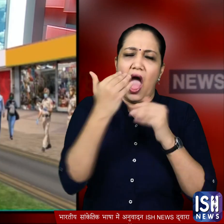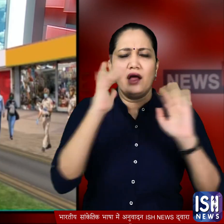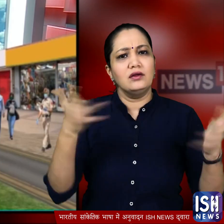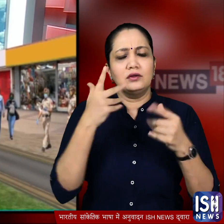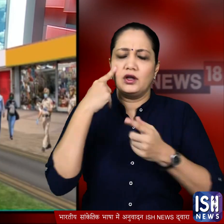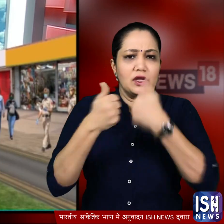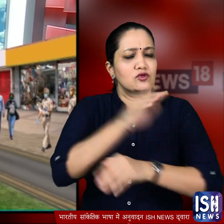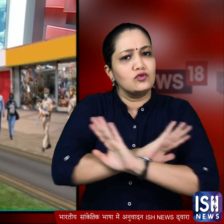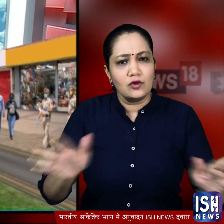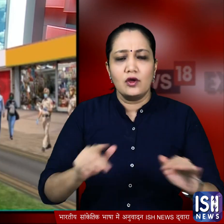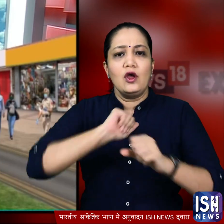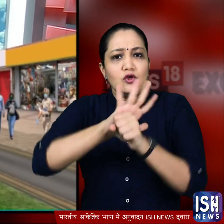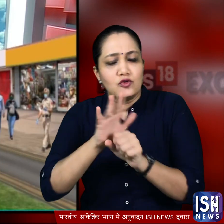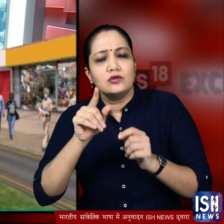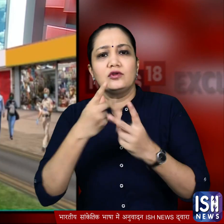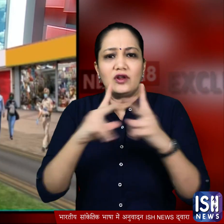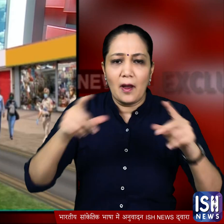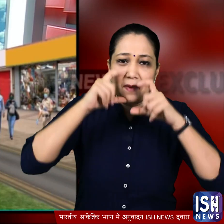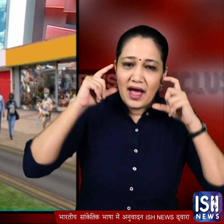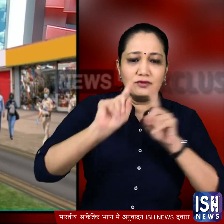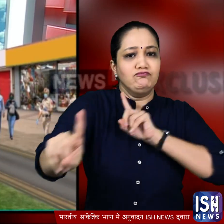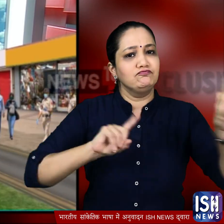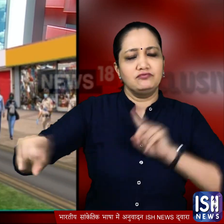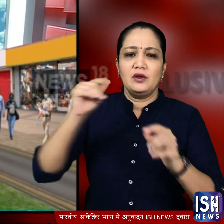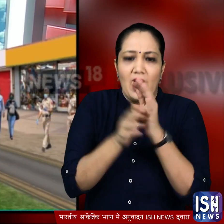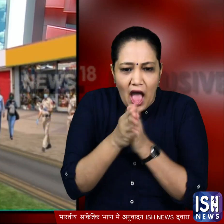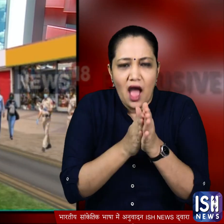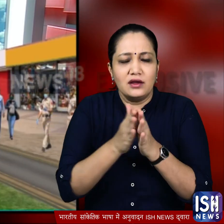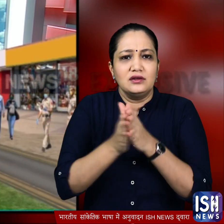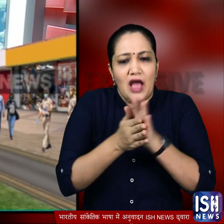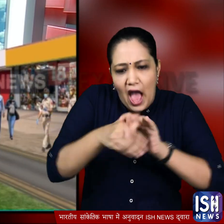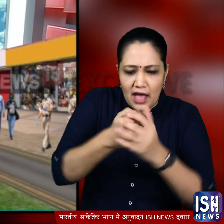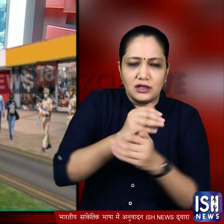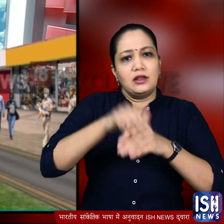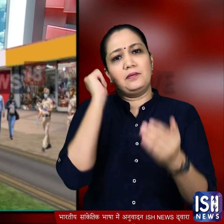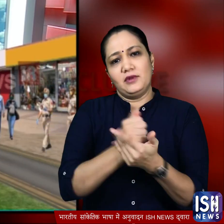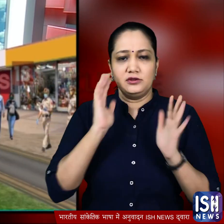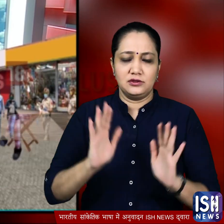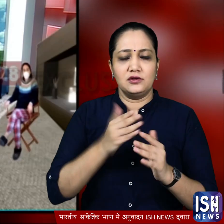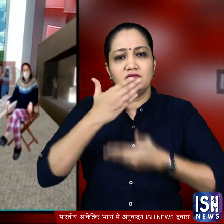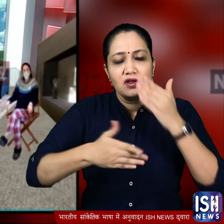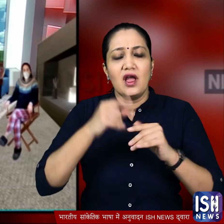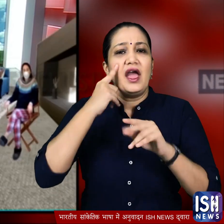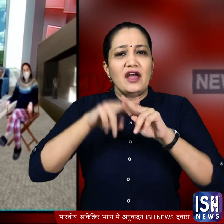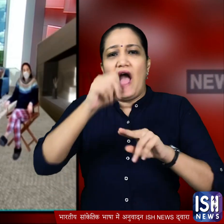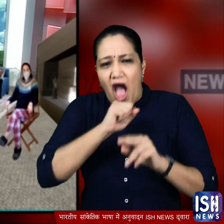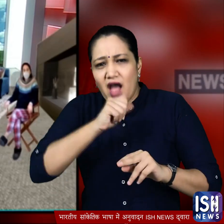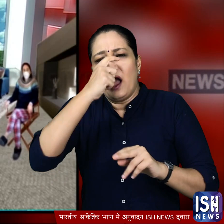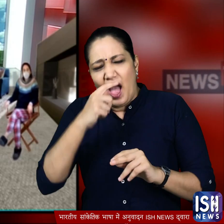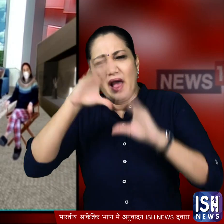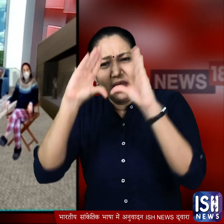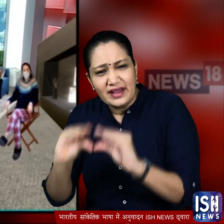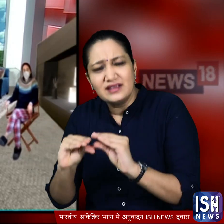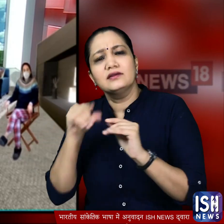से बचाव के लिए लोगों को सोशल डिस्टेंसिंग, मास्क और हाथ धोने का सुझाव दिया गया। तो वहीं हल्के लक्षण वाले मरीजों